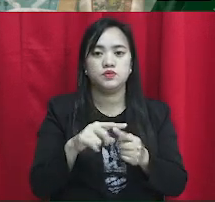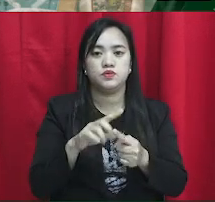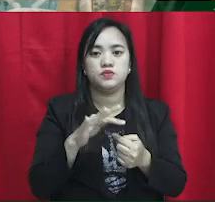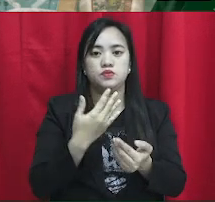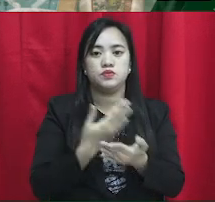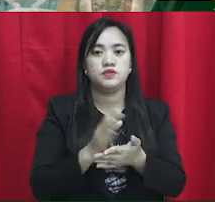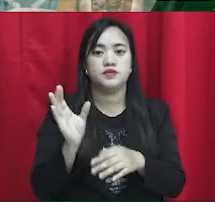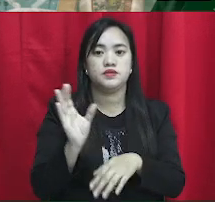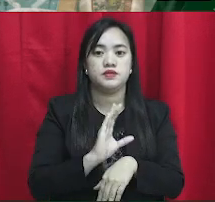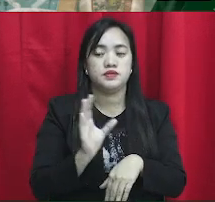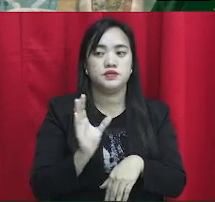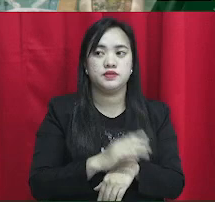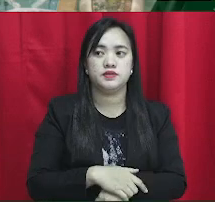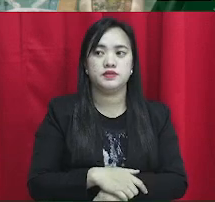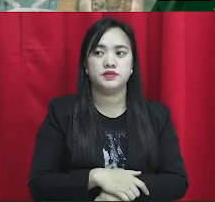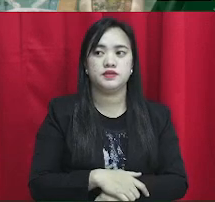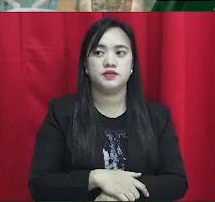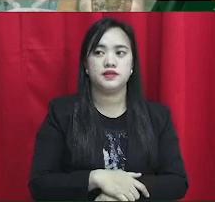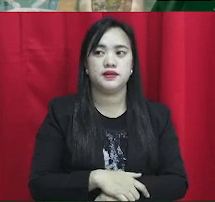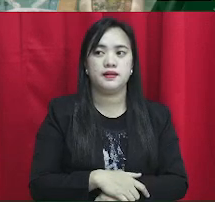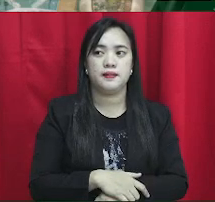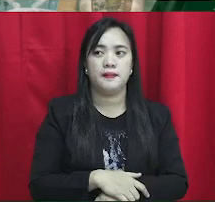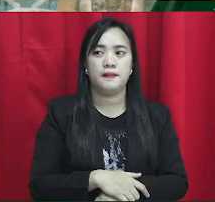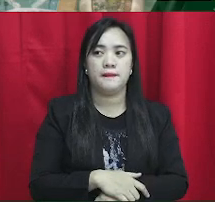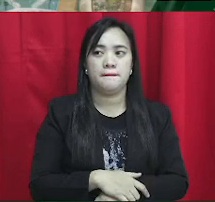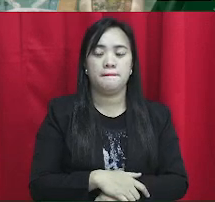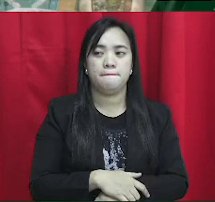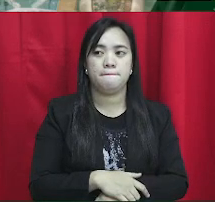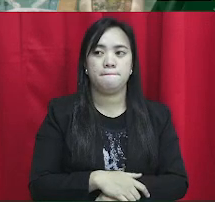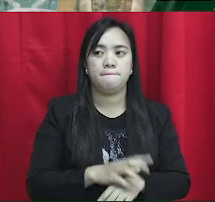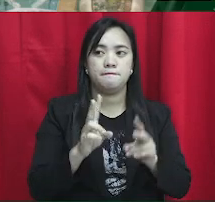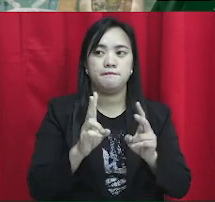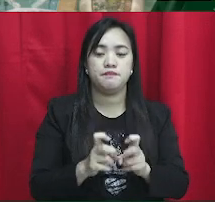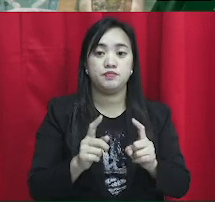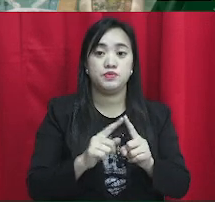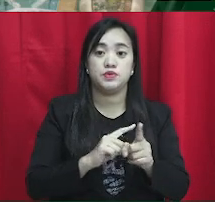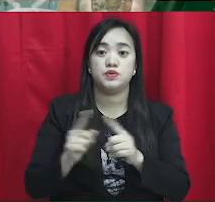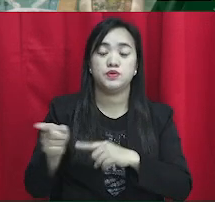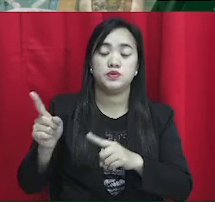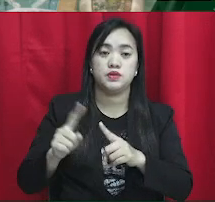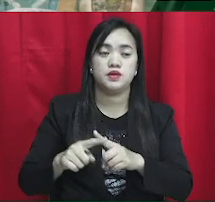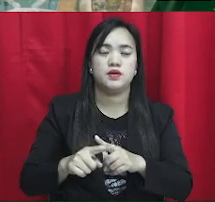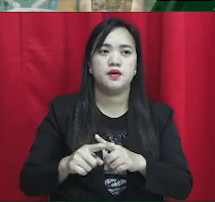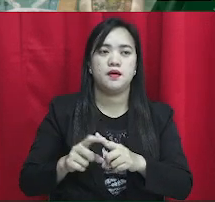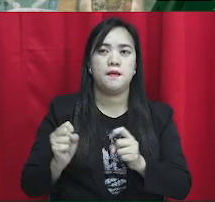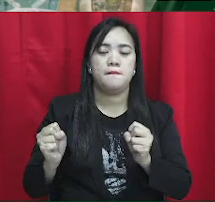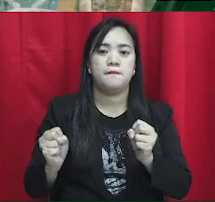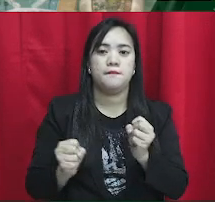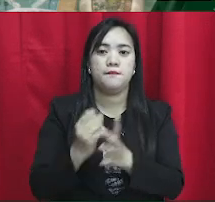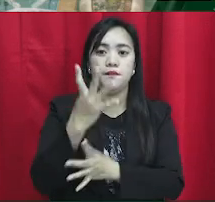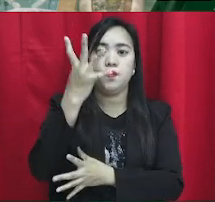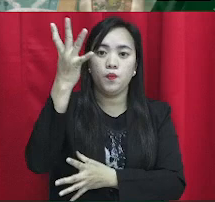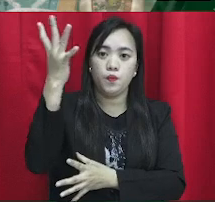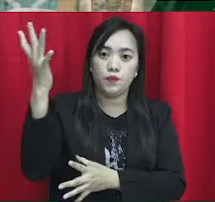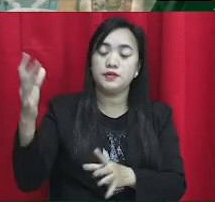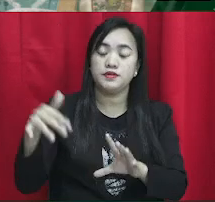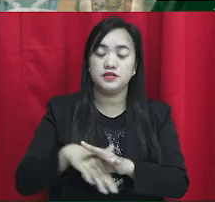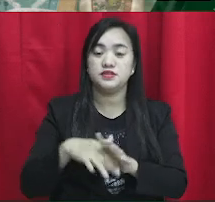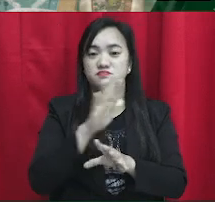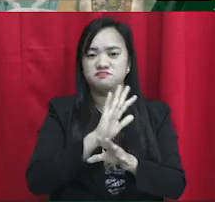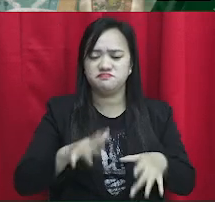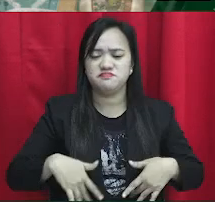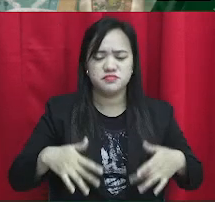lang. Oo, at saka, hindi lang sa pagkain, paputok, yung mga fireworks. Ay, iwasan sa mga bata yon. Opo,